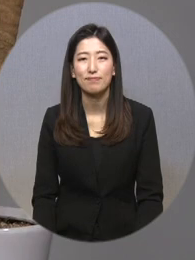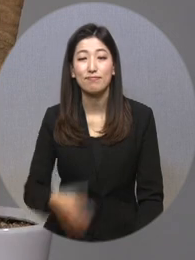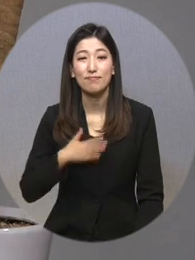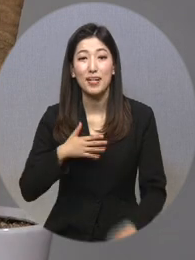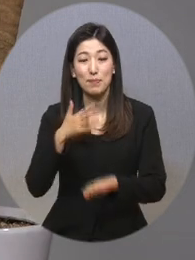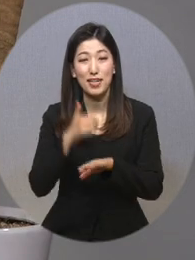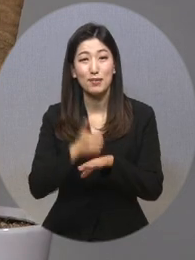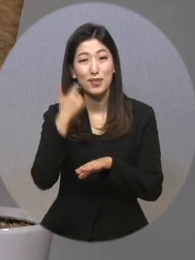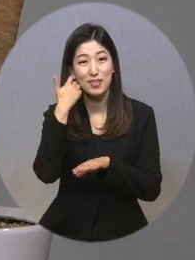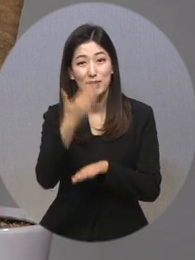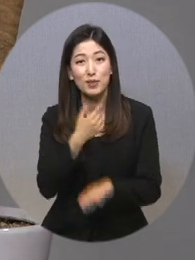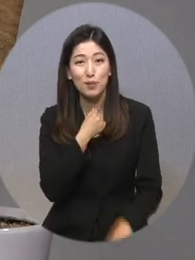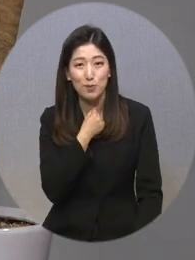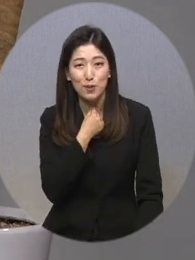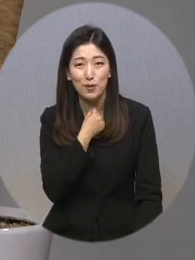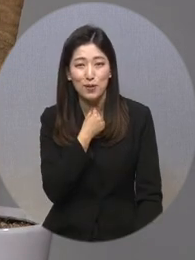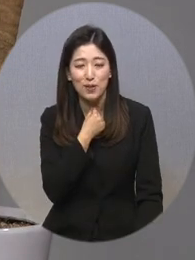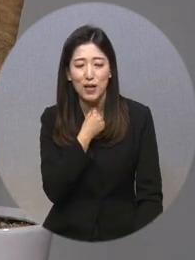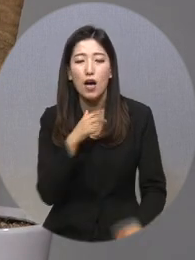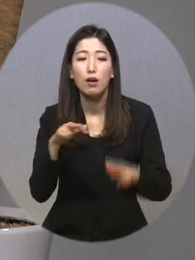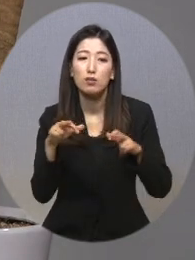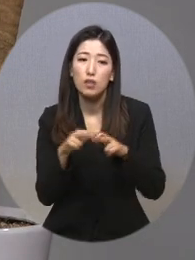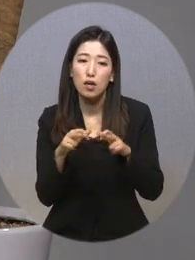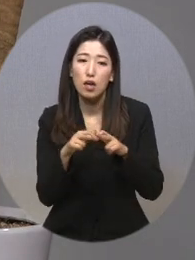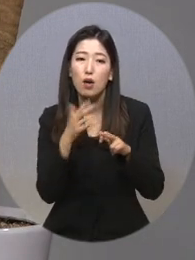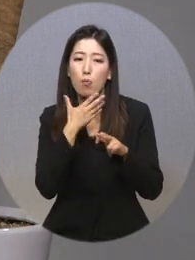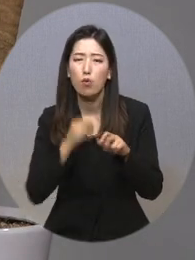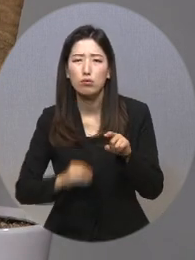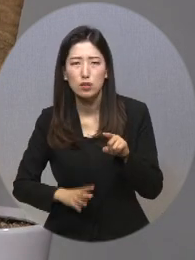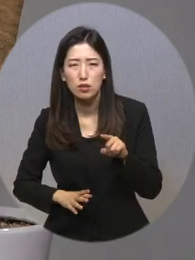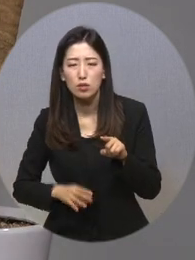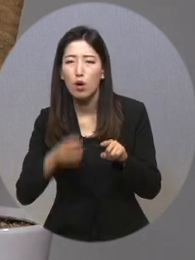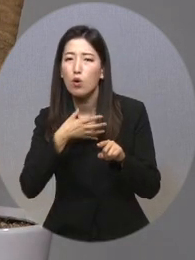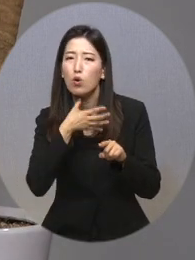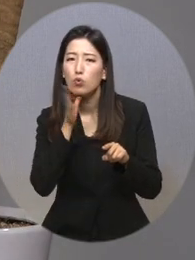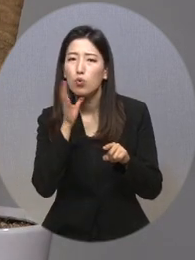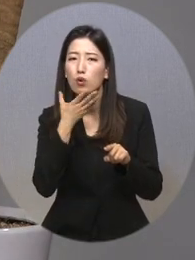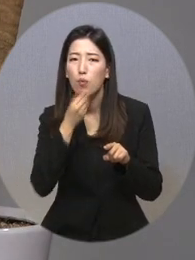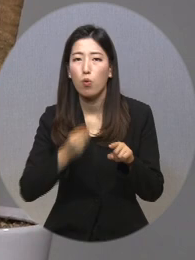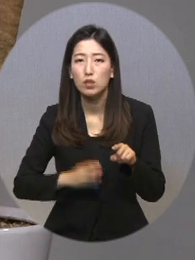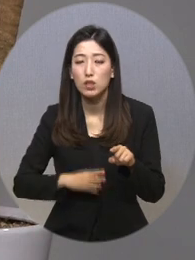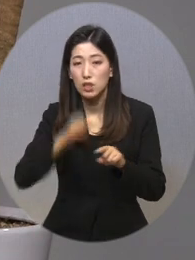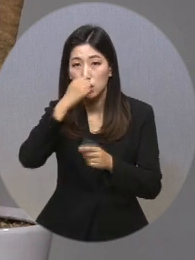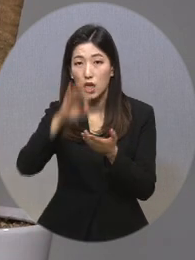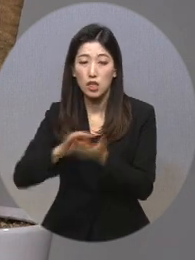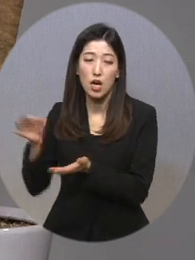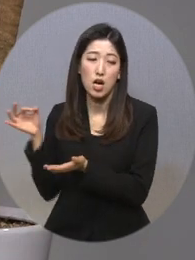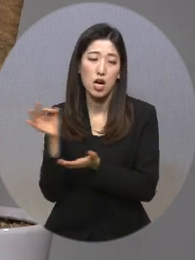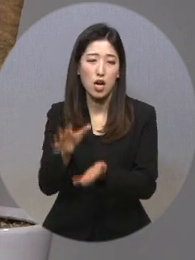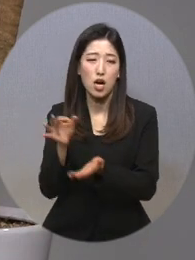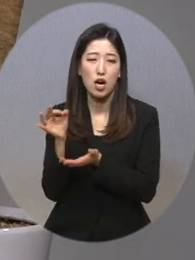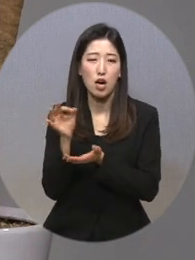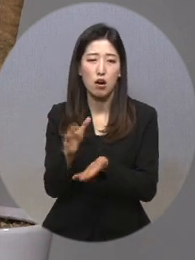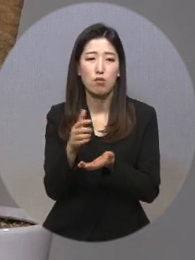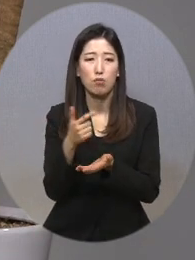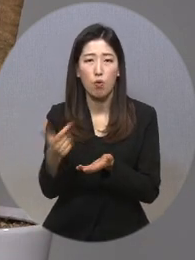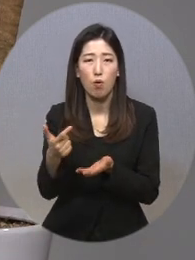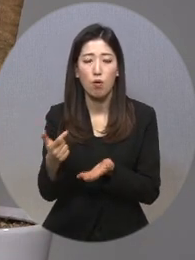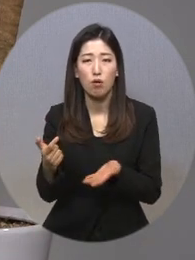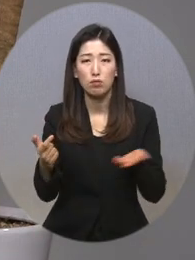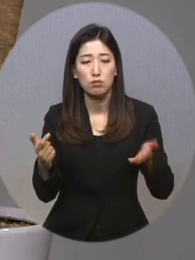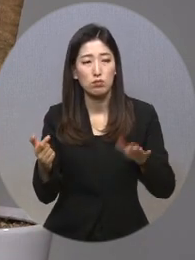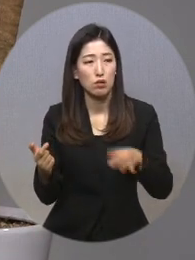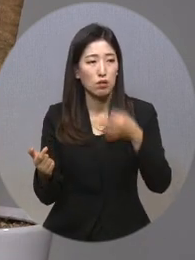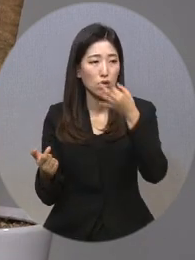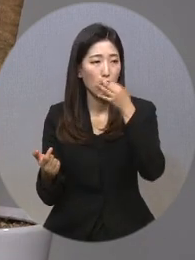질문입니다. 장애인 복지와 노인 복지는 많은 예산이 투입되고 있는데요. 그런데 반면 성과는